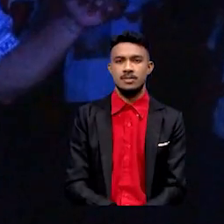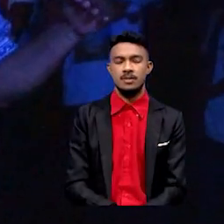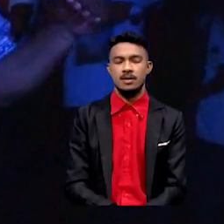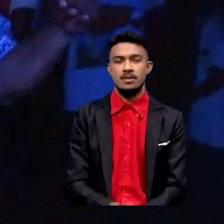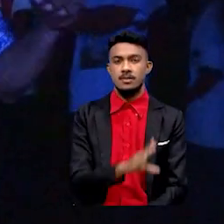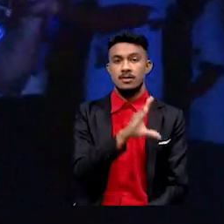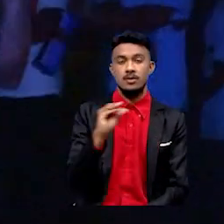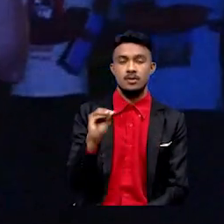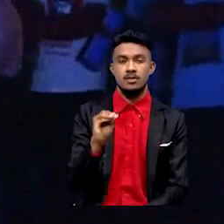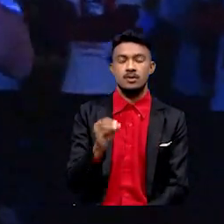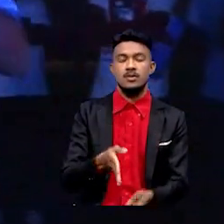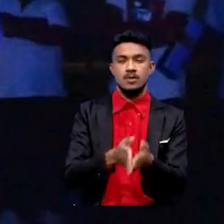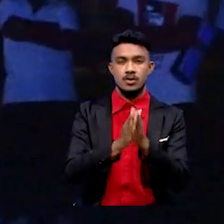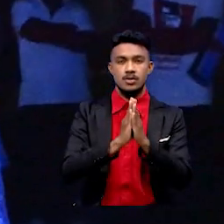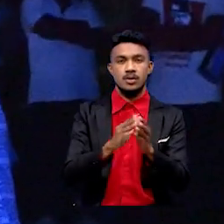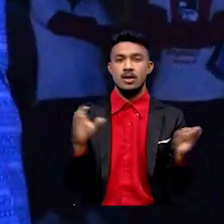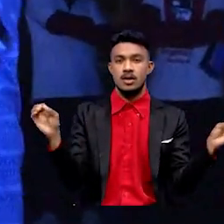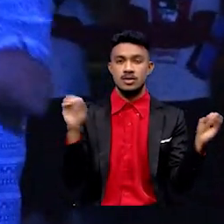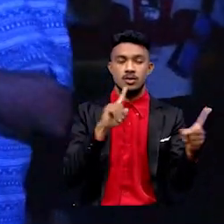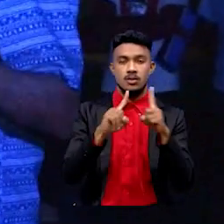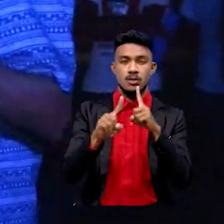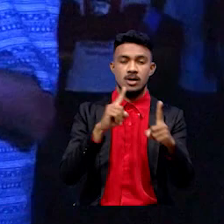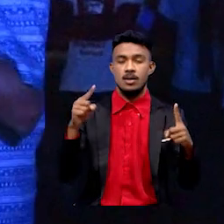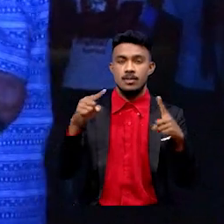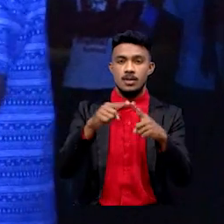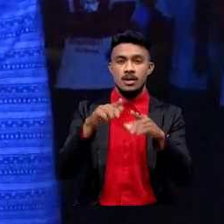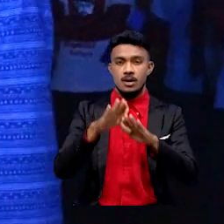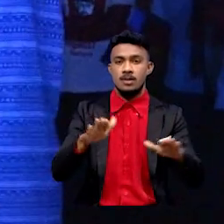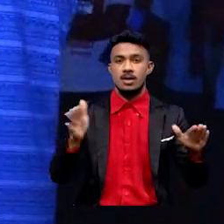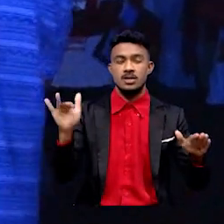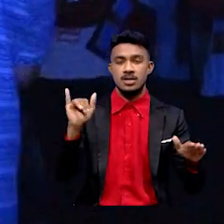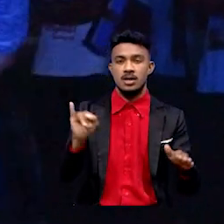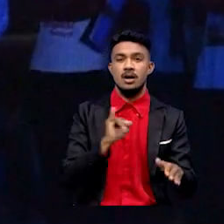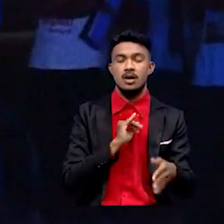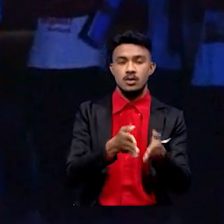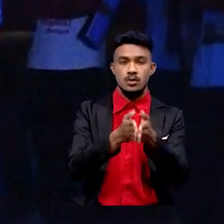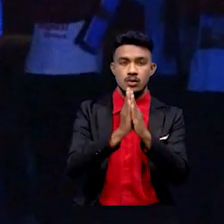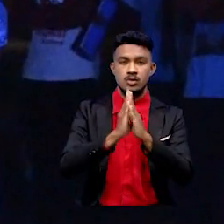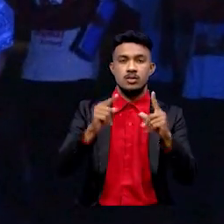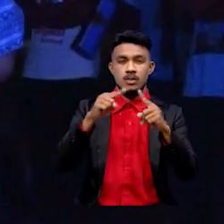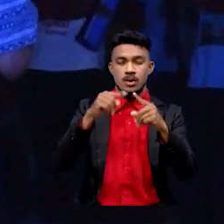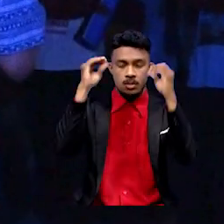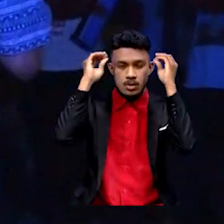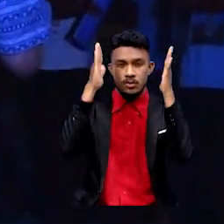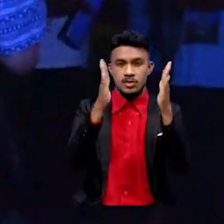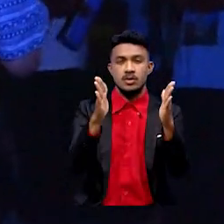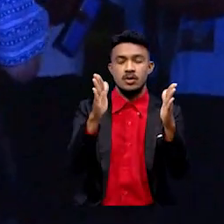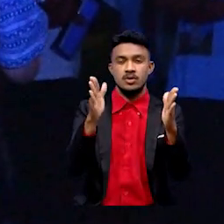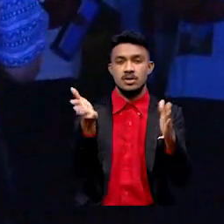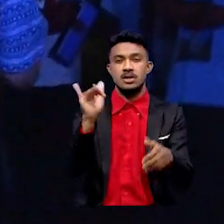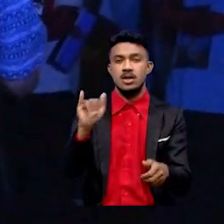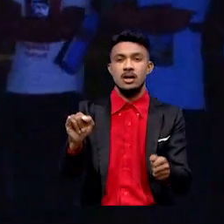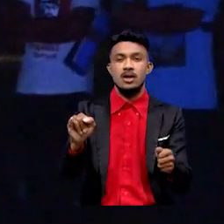Meduri. Laos hatu kuria ba la parik sira ma ha husulu ba profesor sira. Hanori